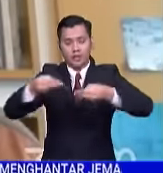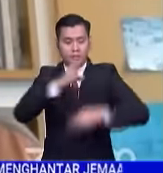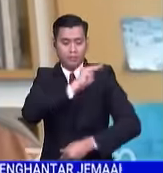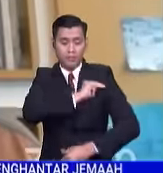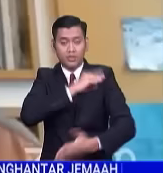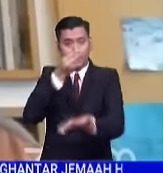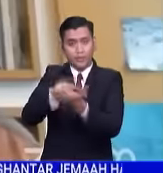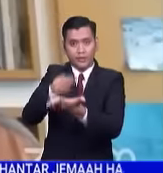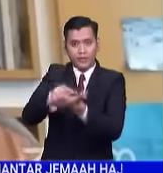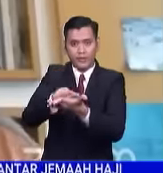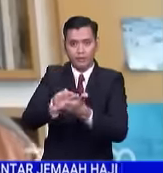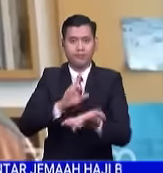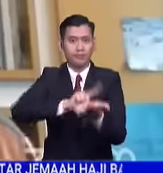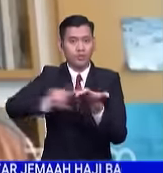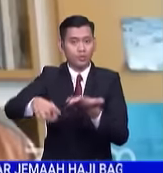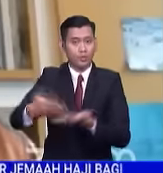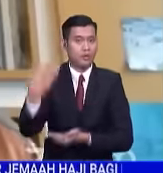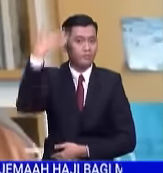lalu.